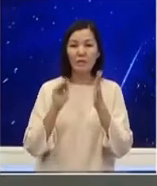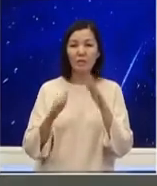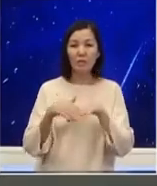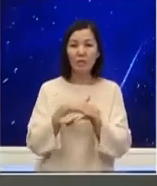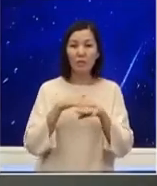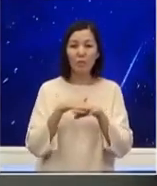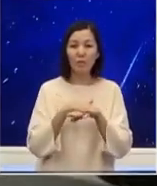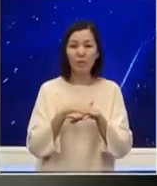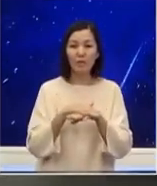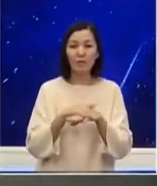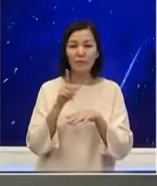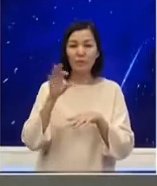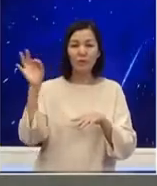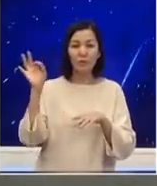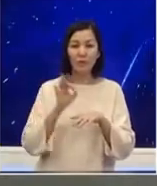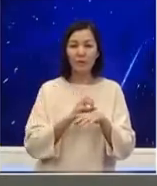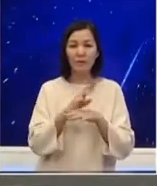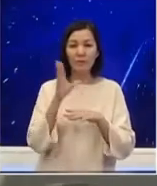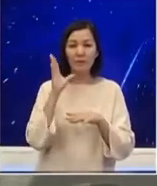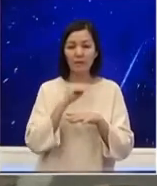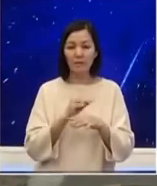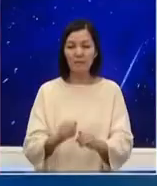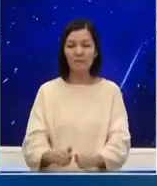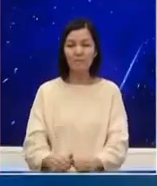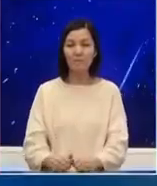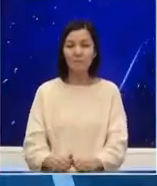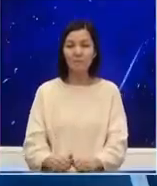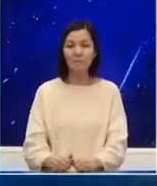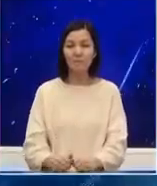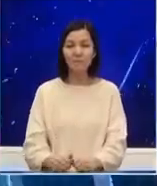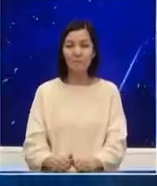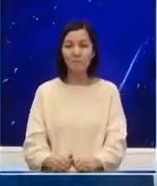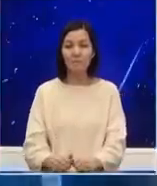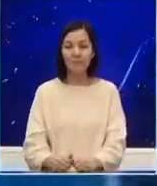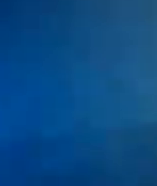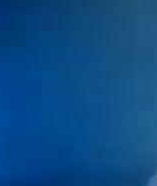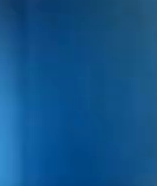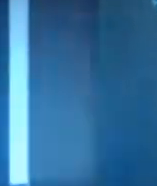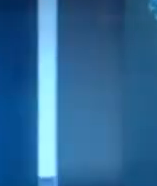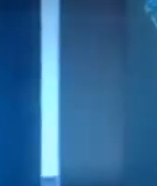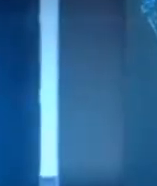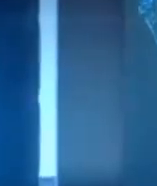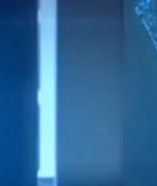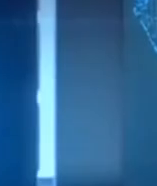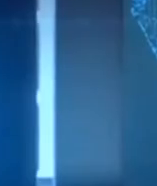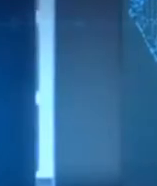Облыс орталығын 100% қамтамасыз етіп отыр, дейді мамандар. Мадина Берікқызы, Нұржан Мұқанов, Жетісу